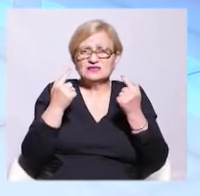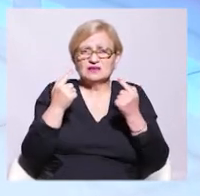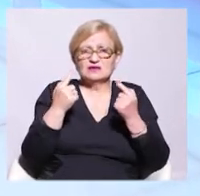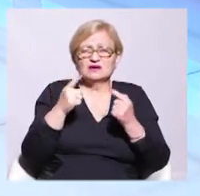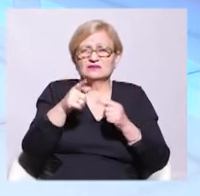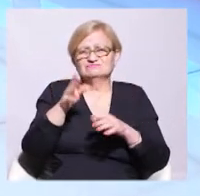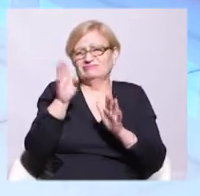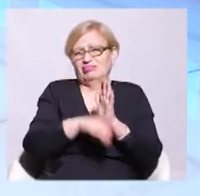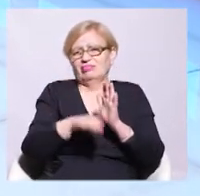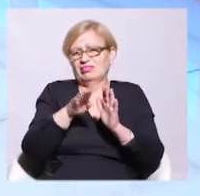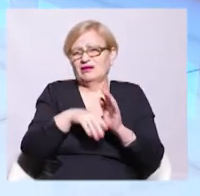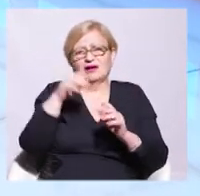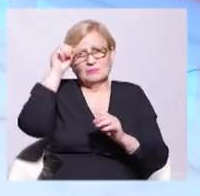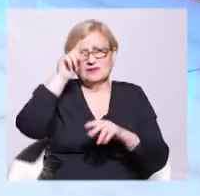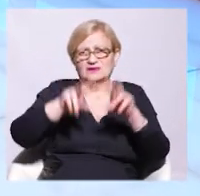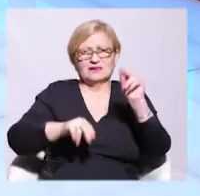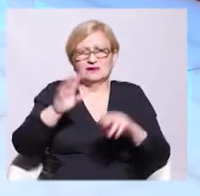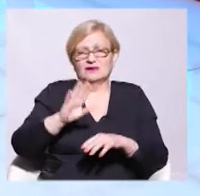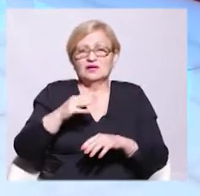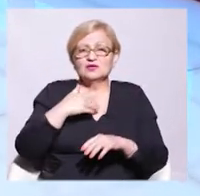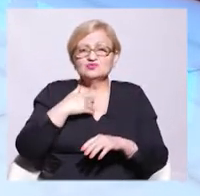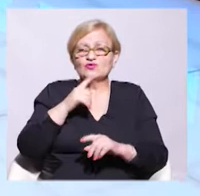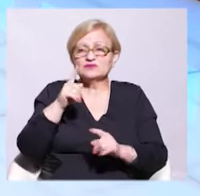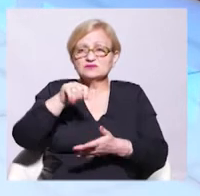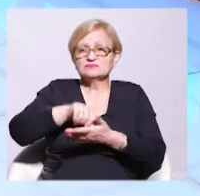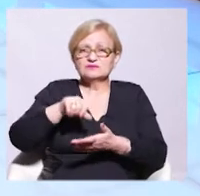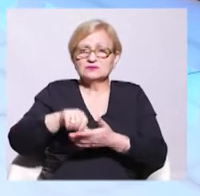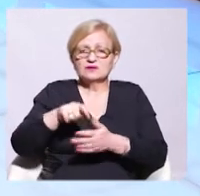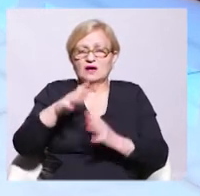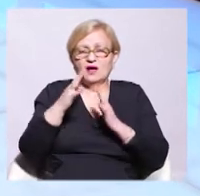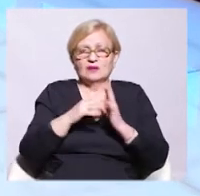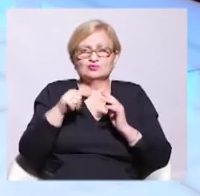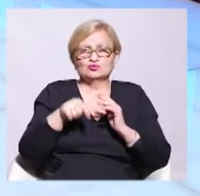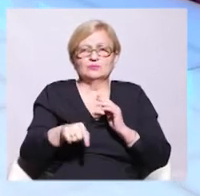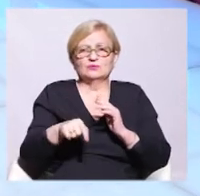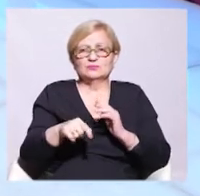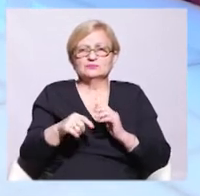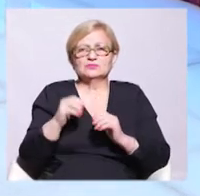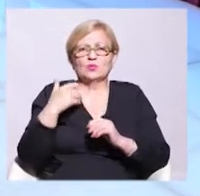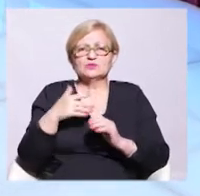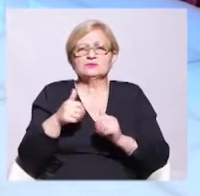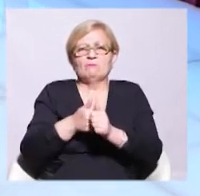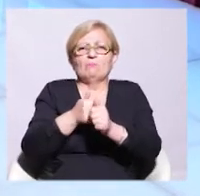მიაჩნია ჩალადა და შევუქმნივართ ჩვენ ყველა ამ სოფლის მაჩან ჩალადა.